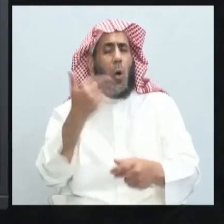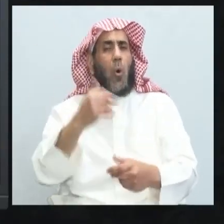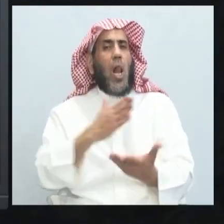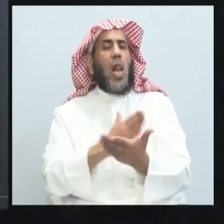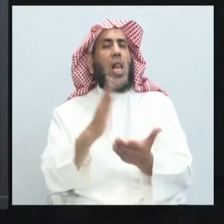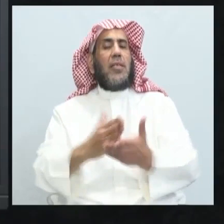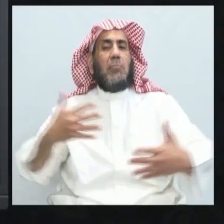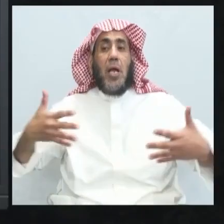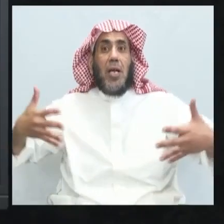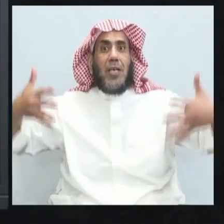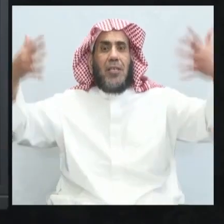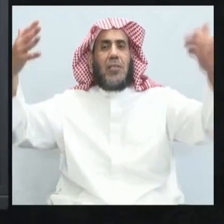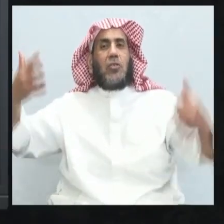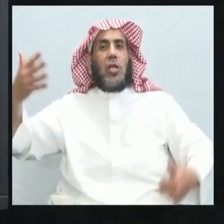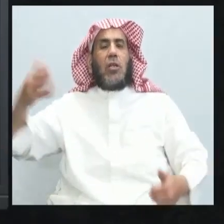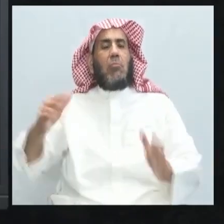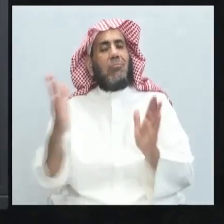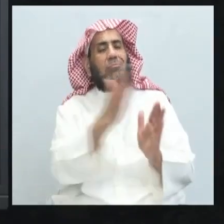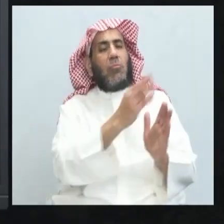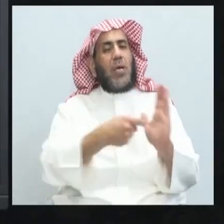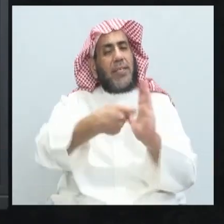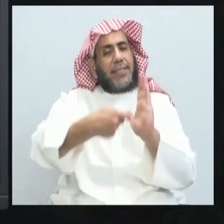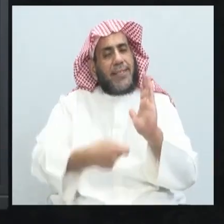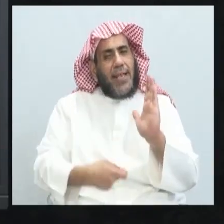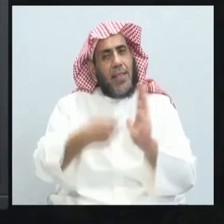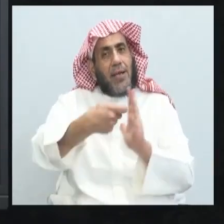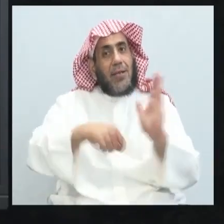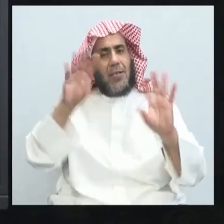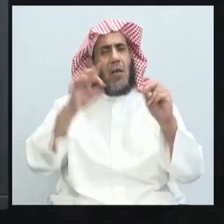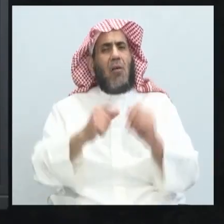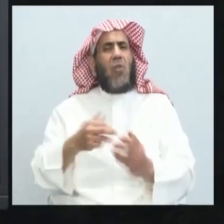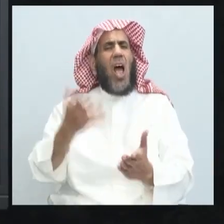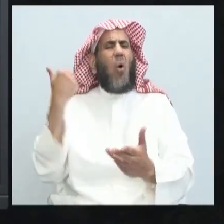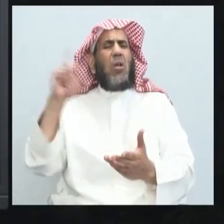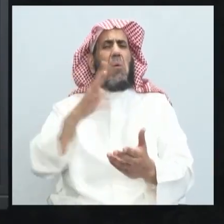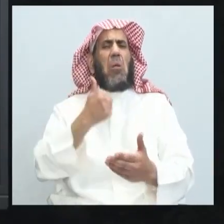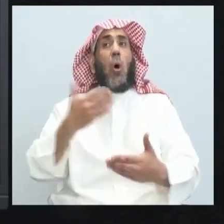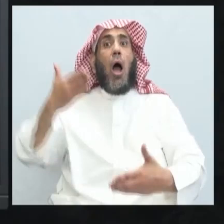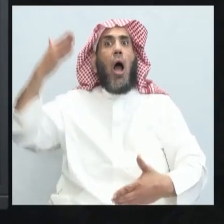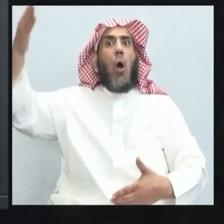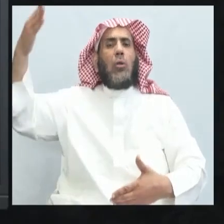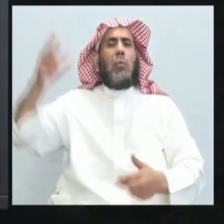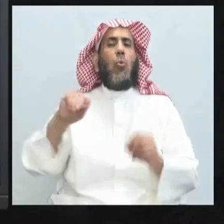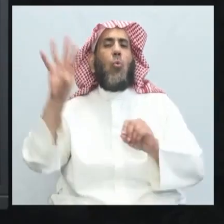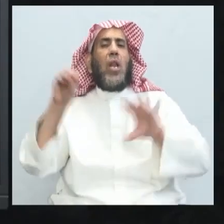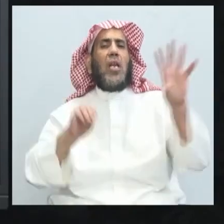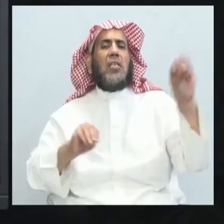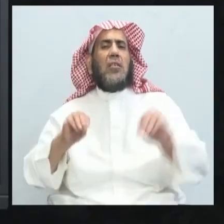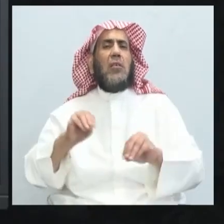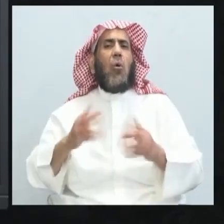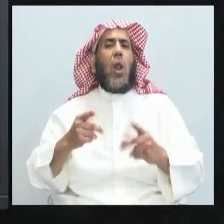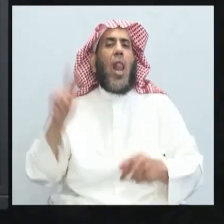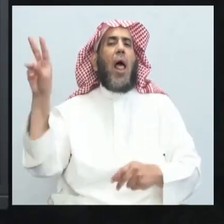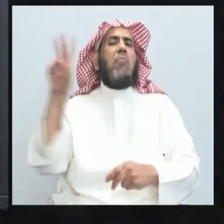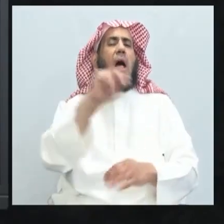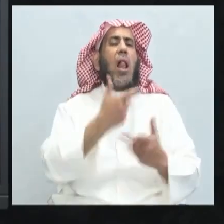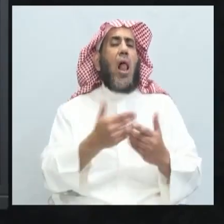الشعر دلفنا الى قسم النثر عرفنا ايضا ان النثره في العصر الجاه لم يظهر منه الا الخطب والقصص والامثال خطب والقصص والامثال